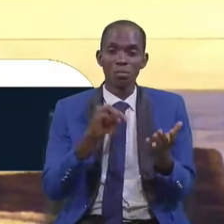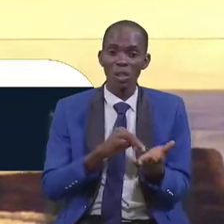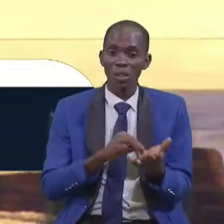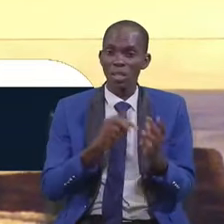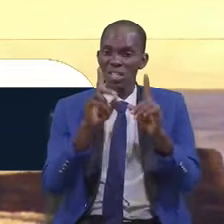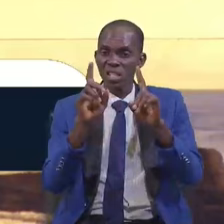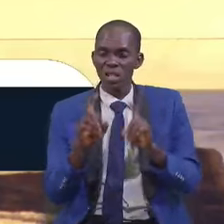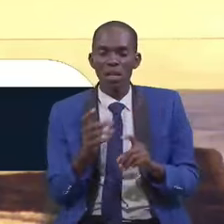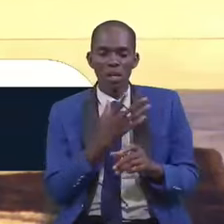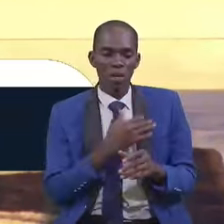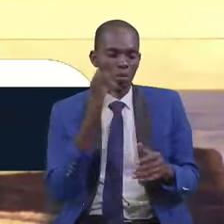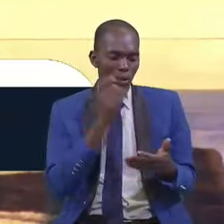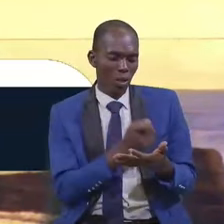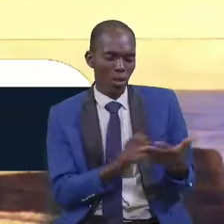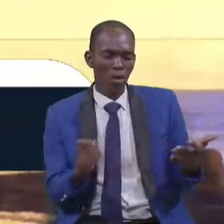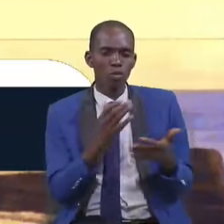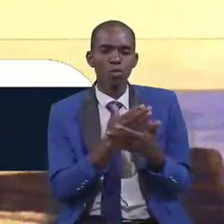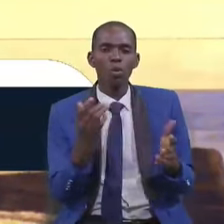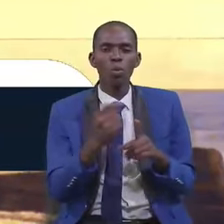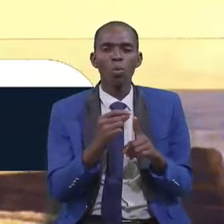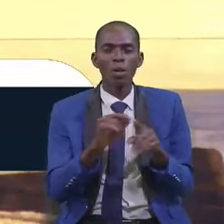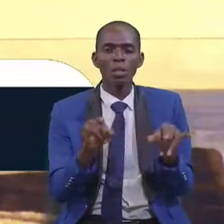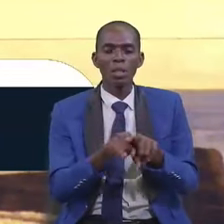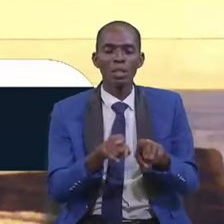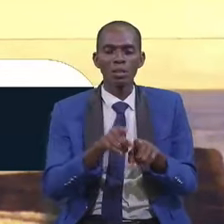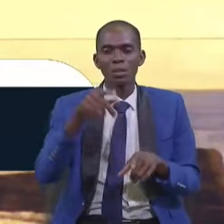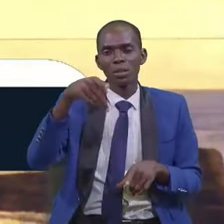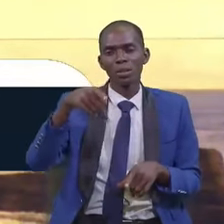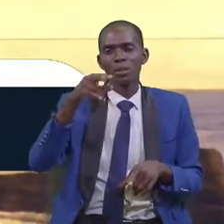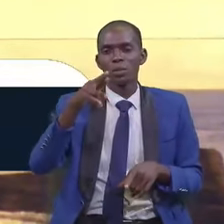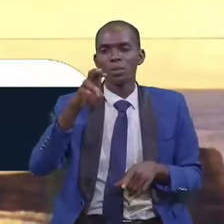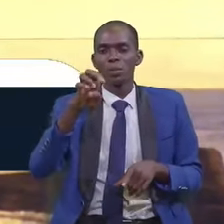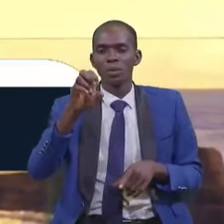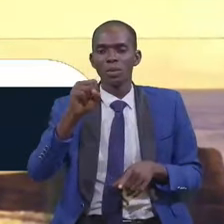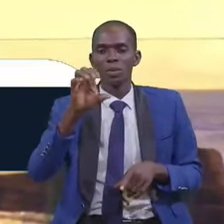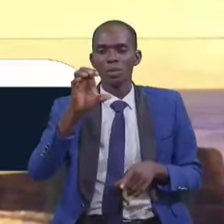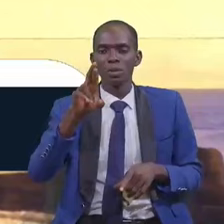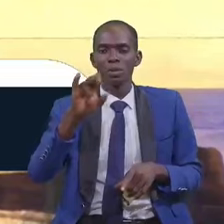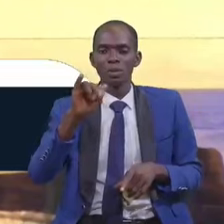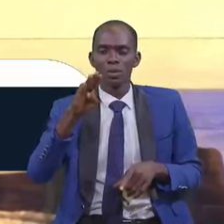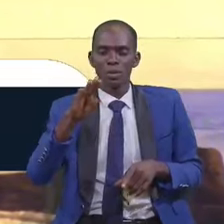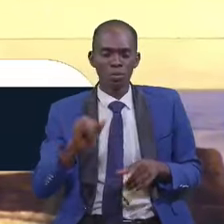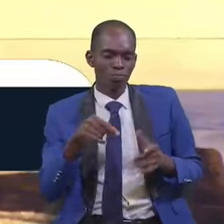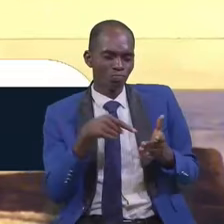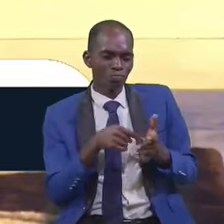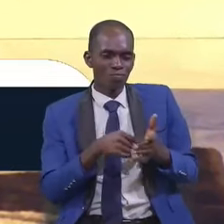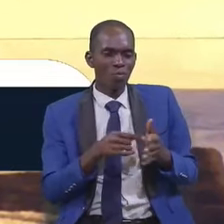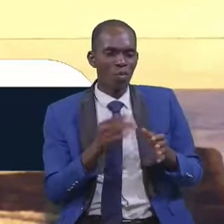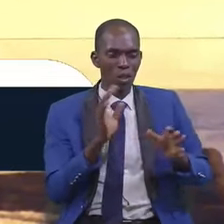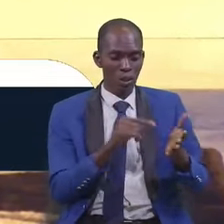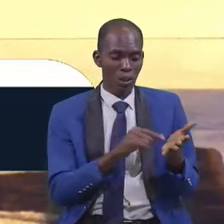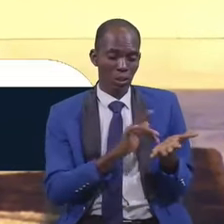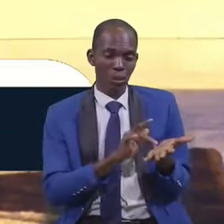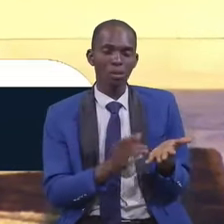avoir vu ce qui est là, il vous prescrit quelque chose, il vous prescrit les médicaments, il dit que utilise ceci. Si vous